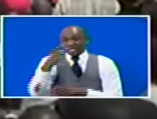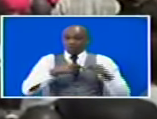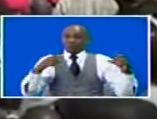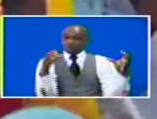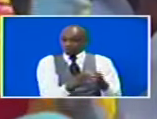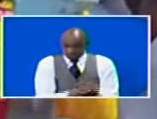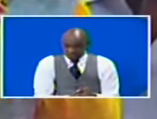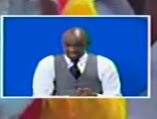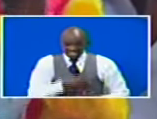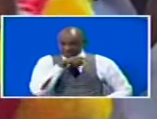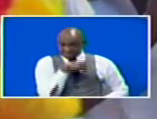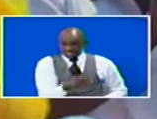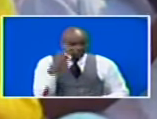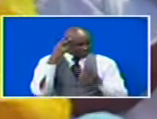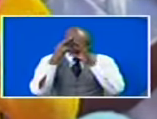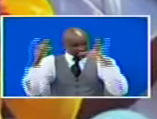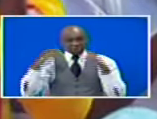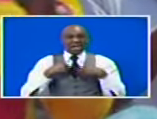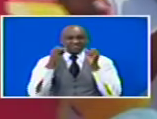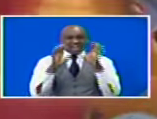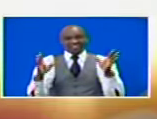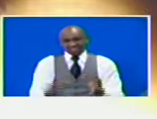alliance as visionless.